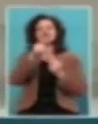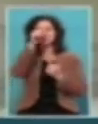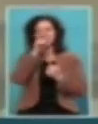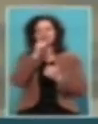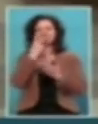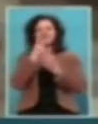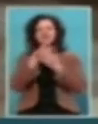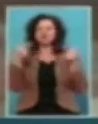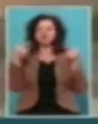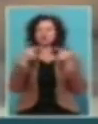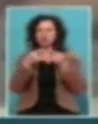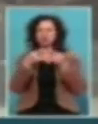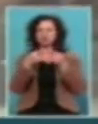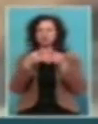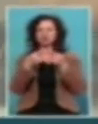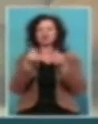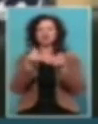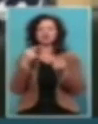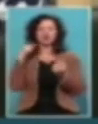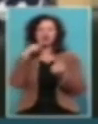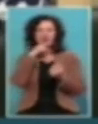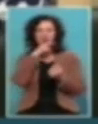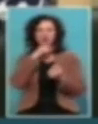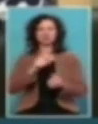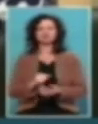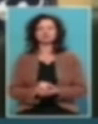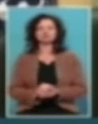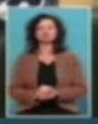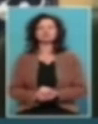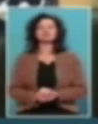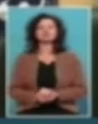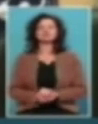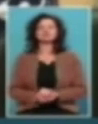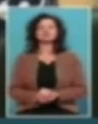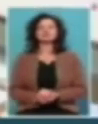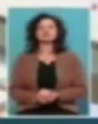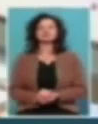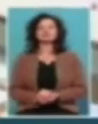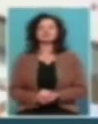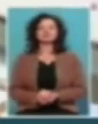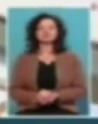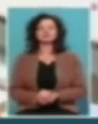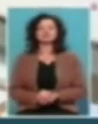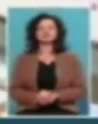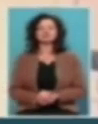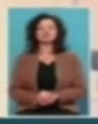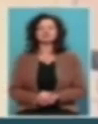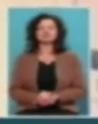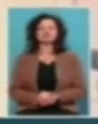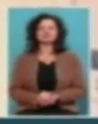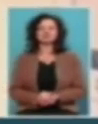Қостанай су кәсіпорны оның көлемін 10%-ға төмендетіп отыр. У нас же тариф, он, вы же понимаете, он формируется из таких затрат,